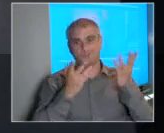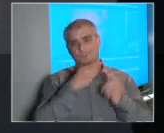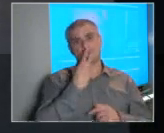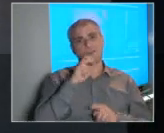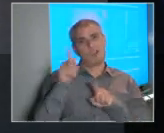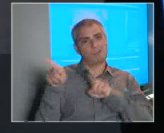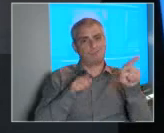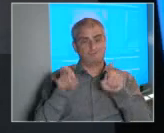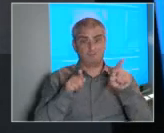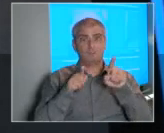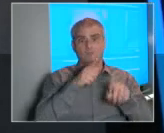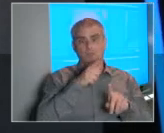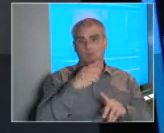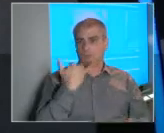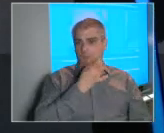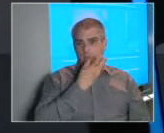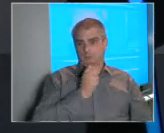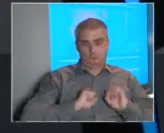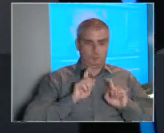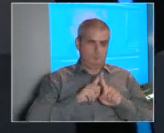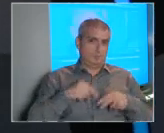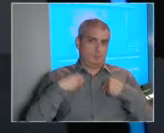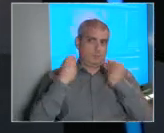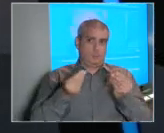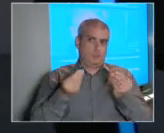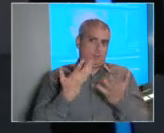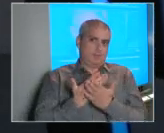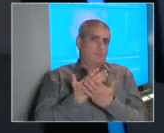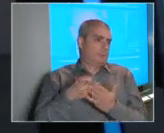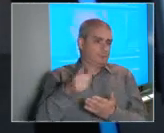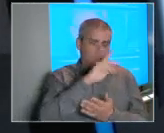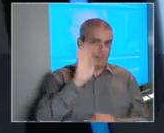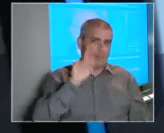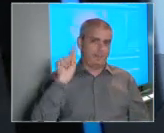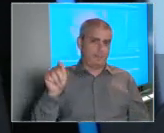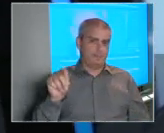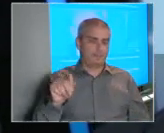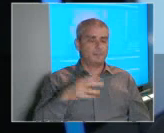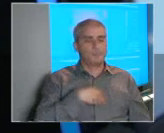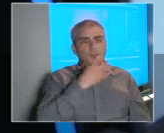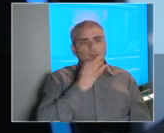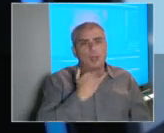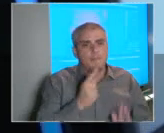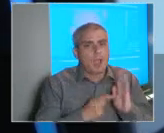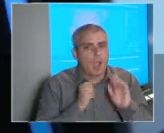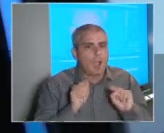העדפות מסוימות, והוא נהג לפי מה שצריך, העניק למרב הממליצים, כלומר לנתניהו. השאלה אם